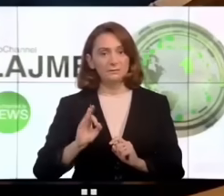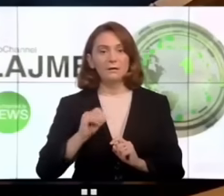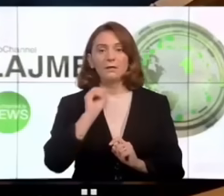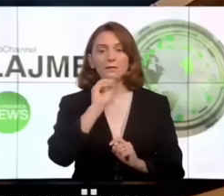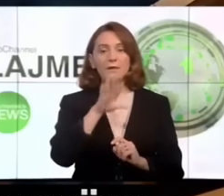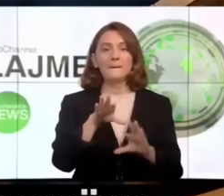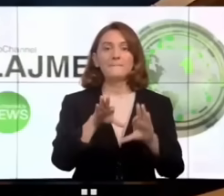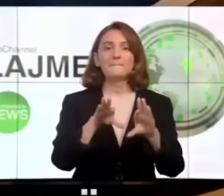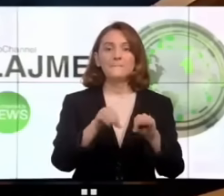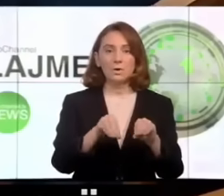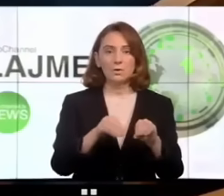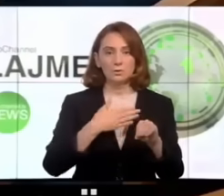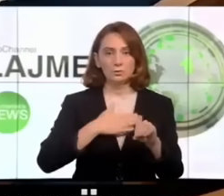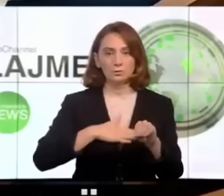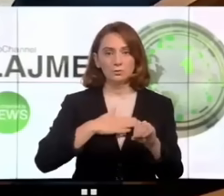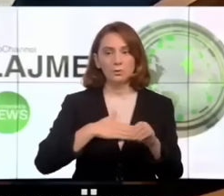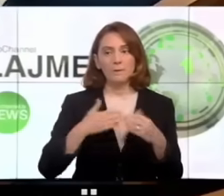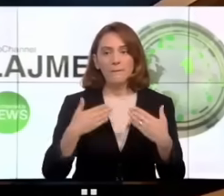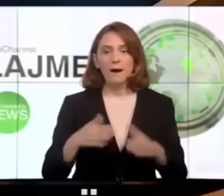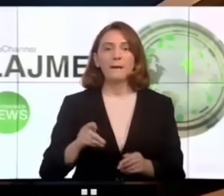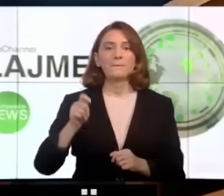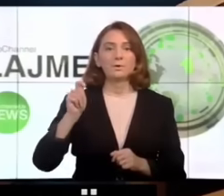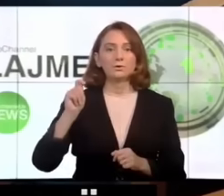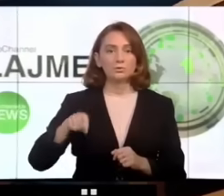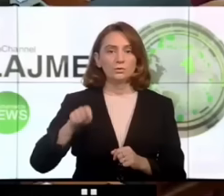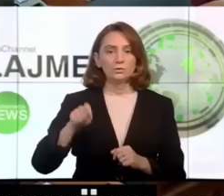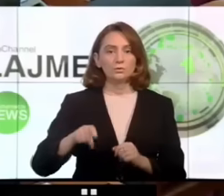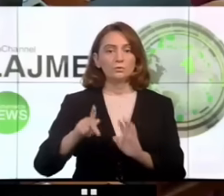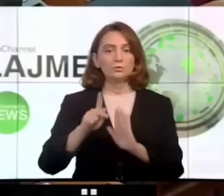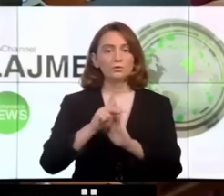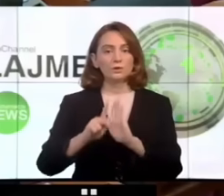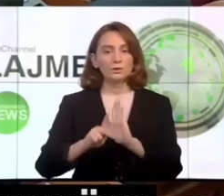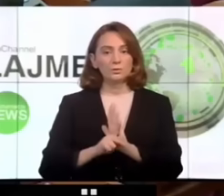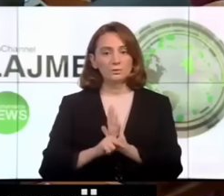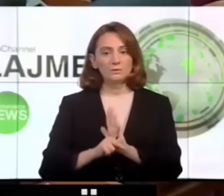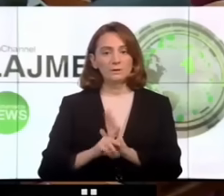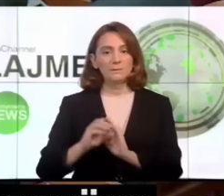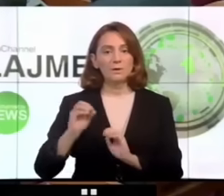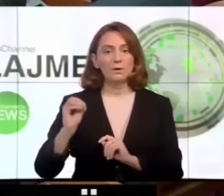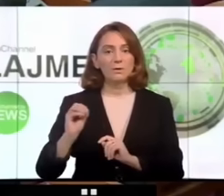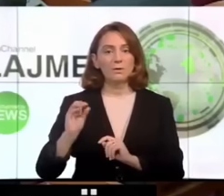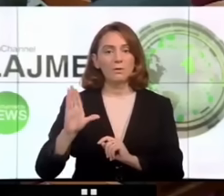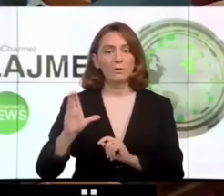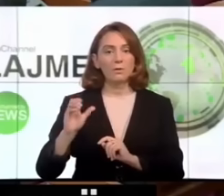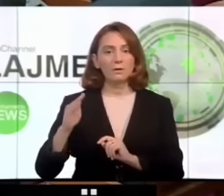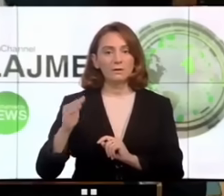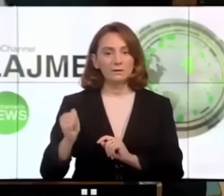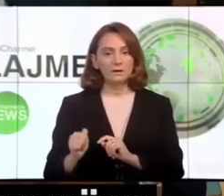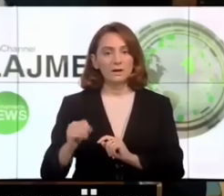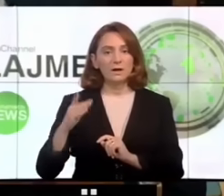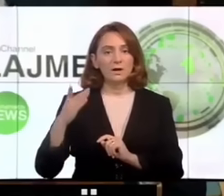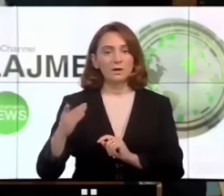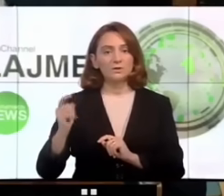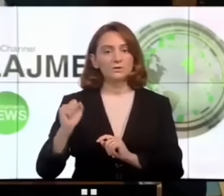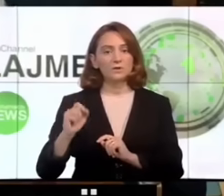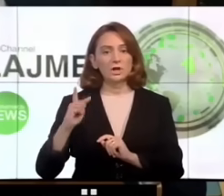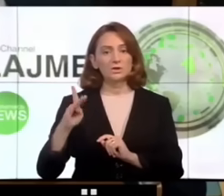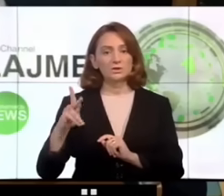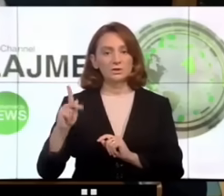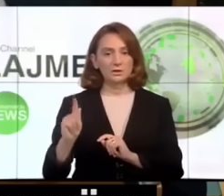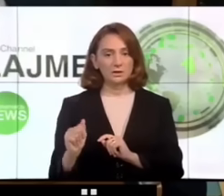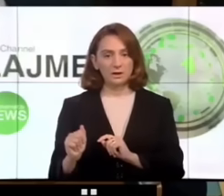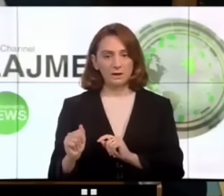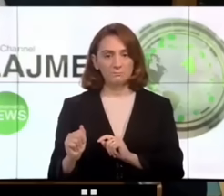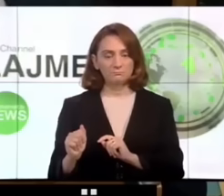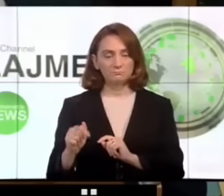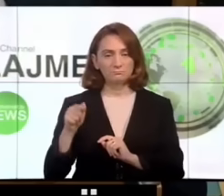abstenuan, por pati edhe 9 vota kundra të deputetëve Jurgis Qyrbja, Bledi Quqi, Damian Gjiknuri, Anduel Tahiraj,